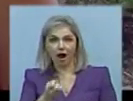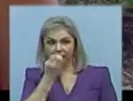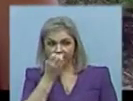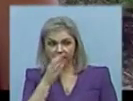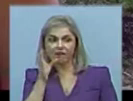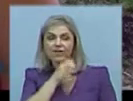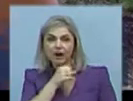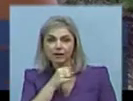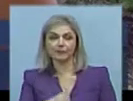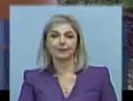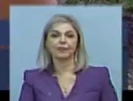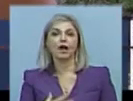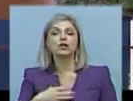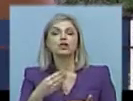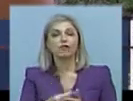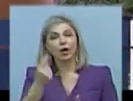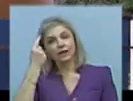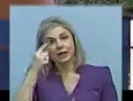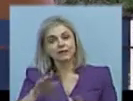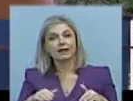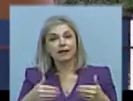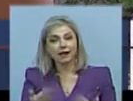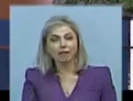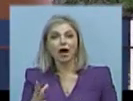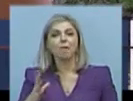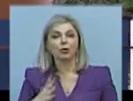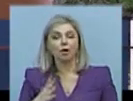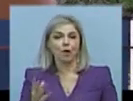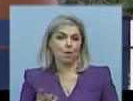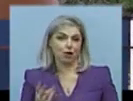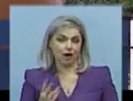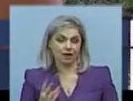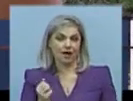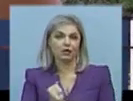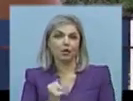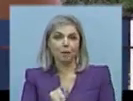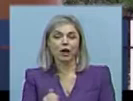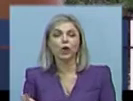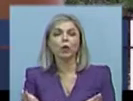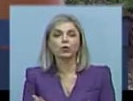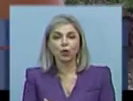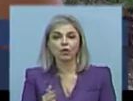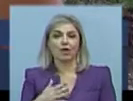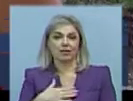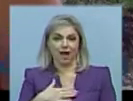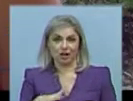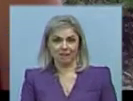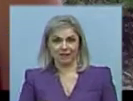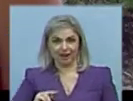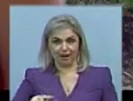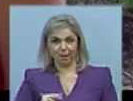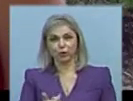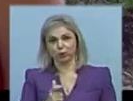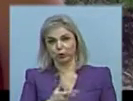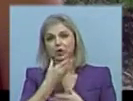власної ініціативи так, у нас було бажання зробити куточок нашого місця роботи дуже